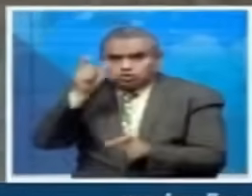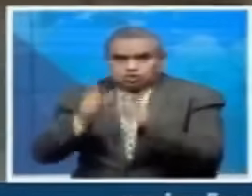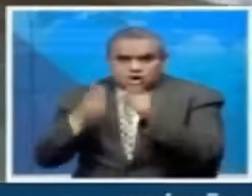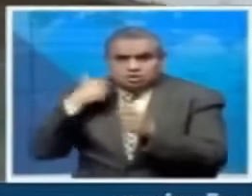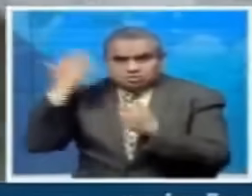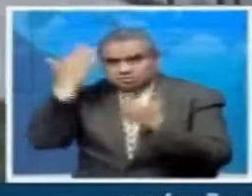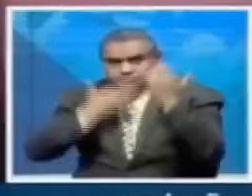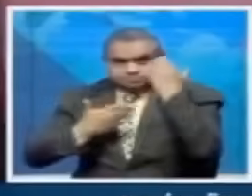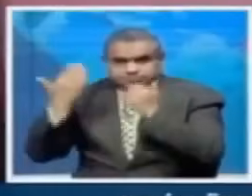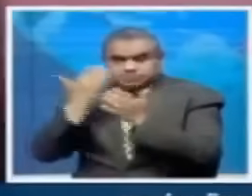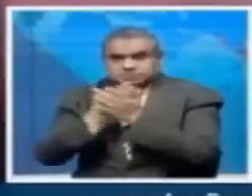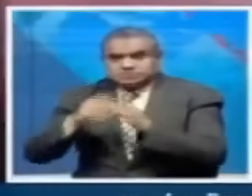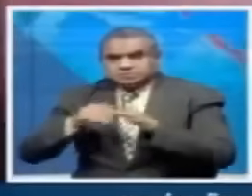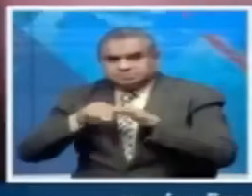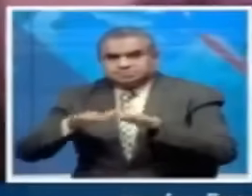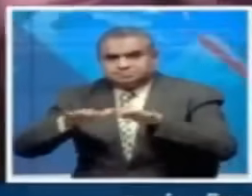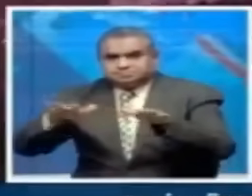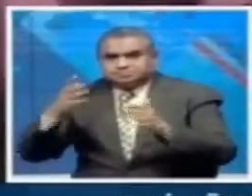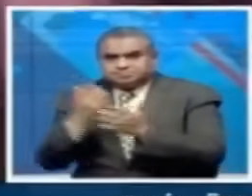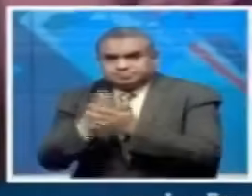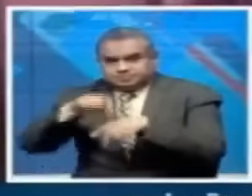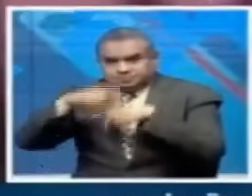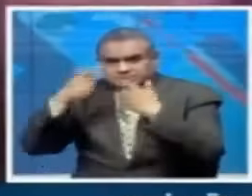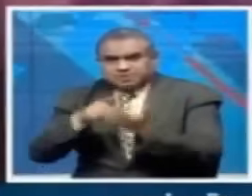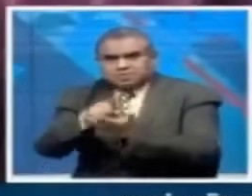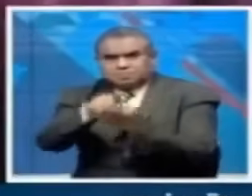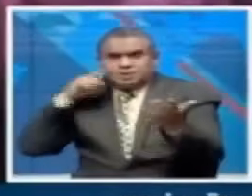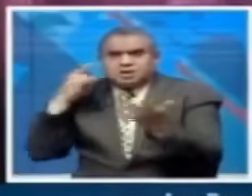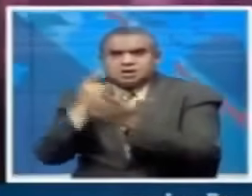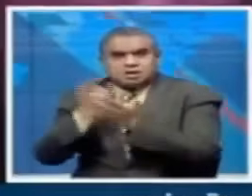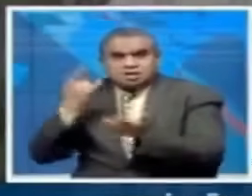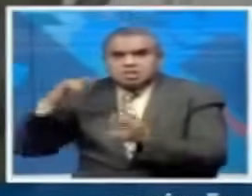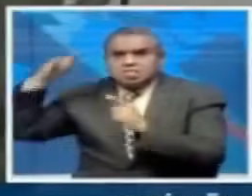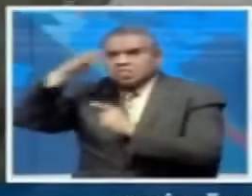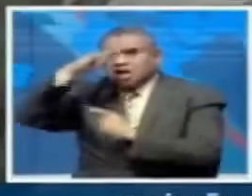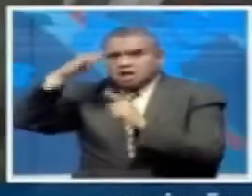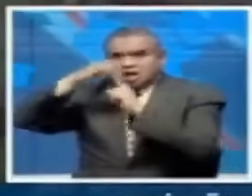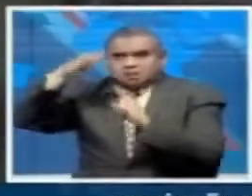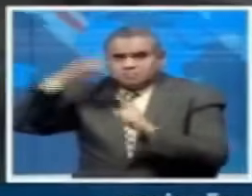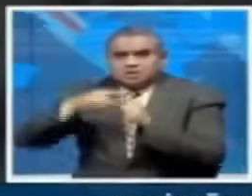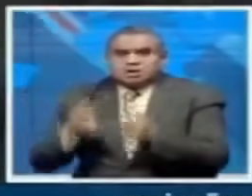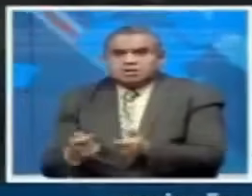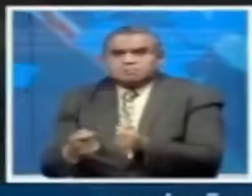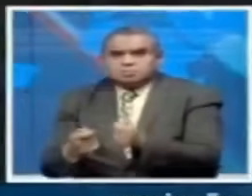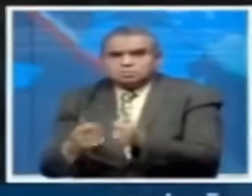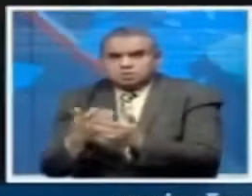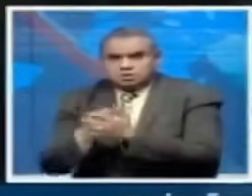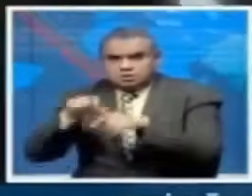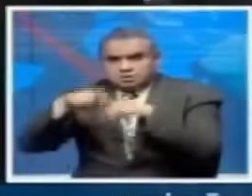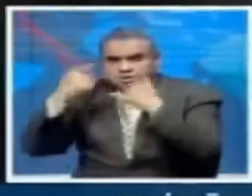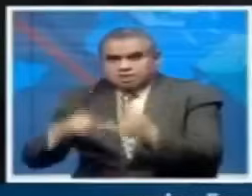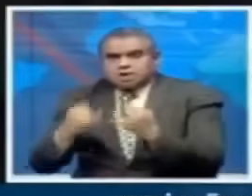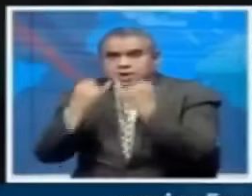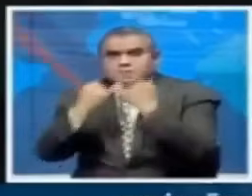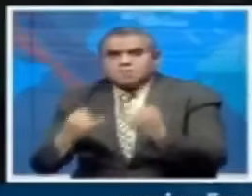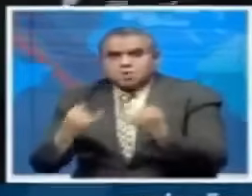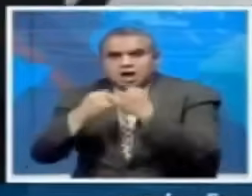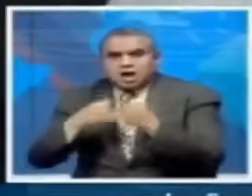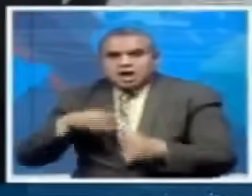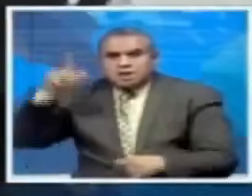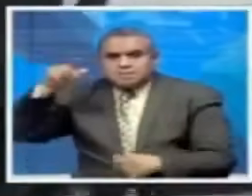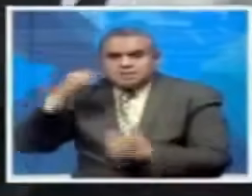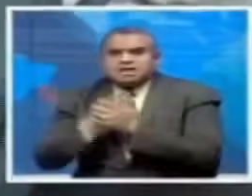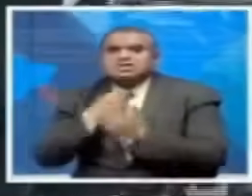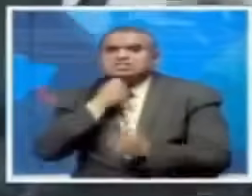خلال عملية التوغل التي تخللها قصف من طائرة إسرائيلية مسيرة استهدف مخيم جنين للاجئين. كما